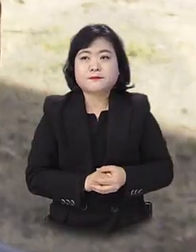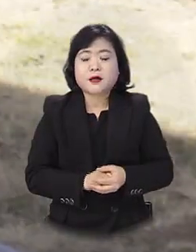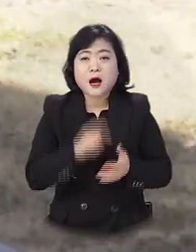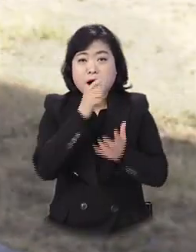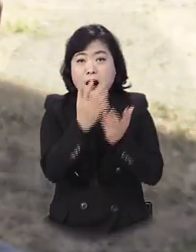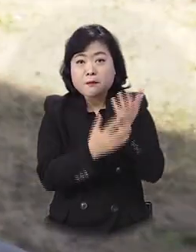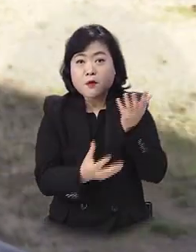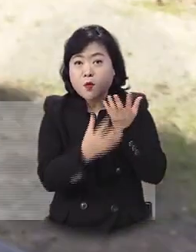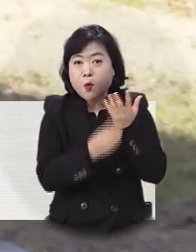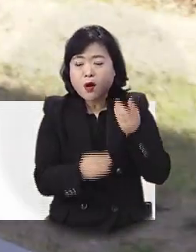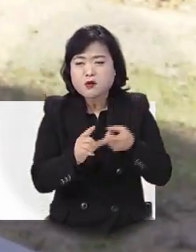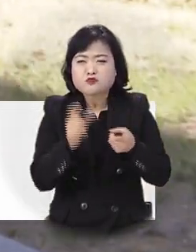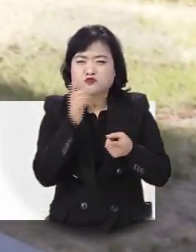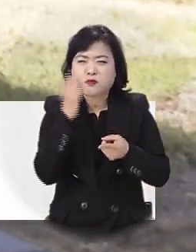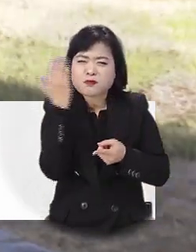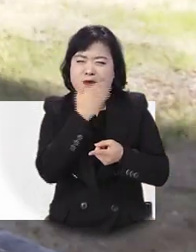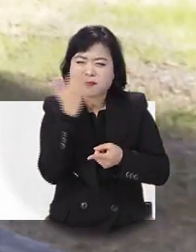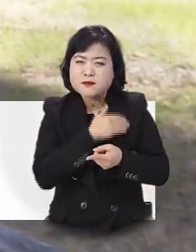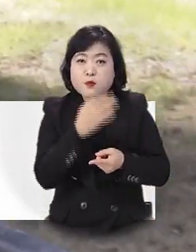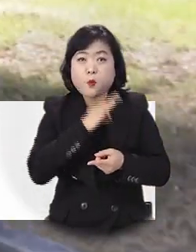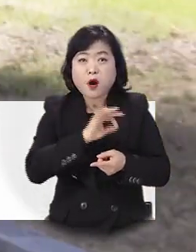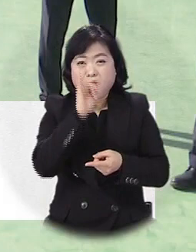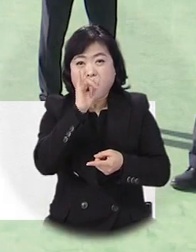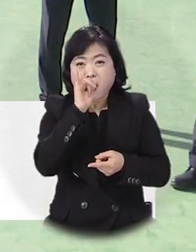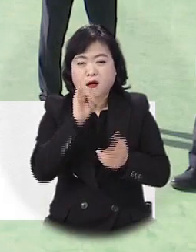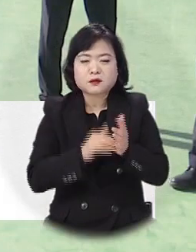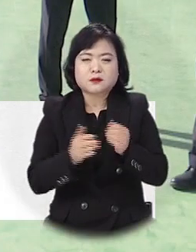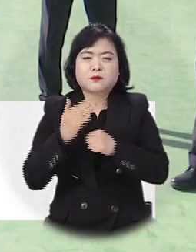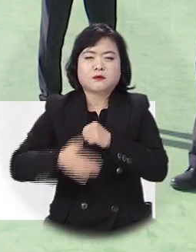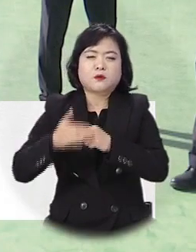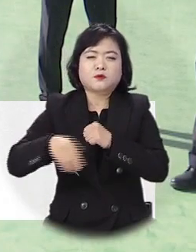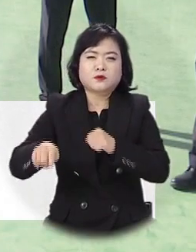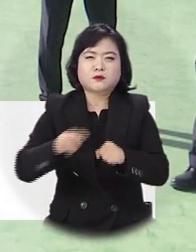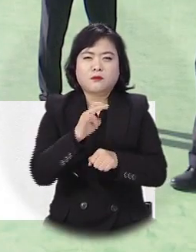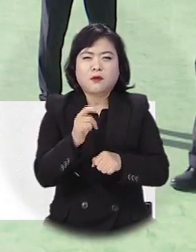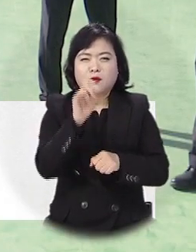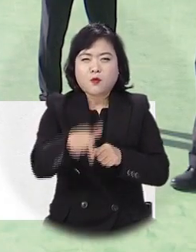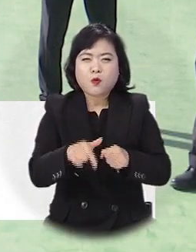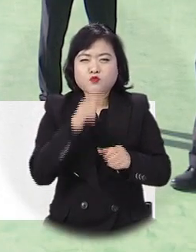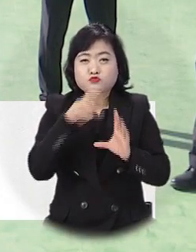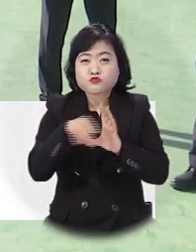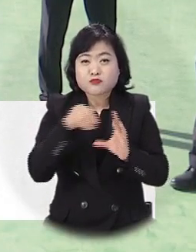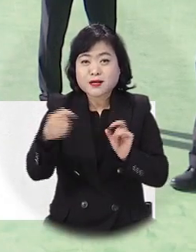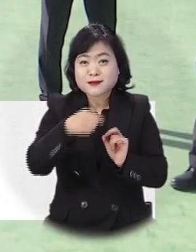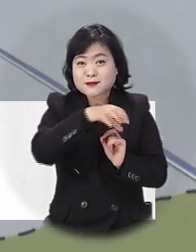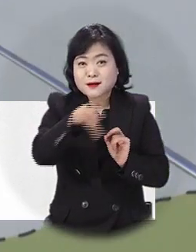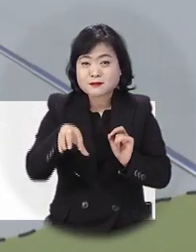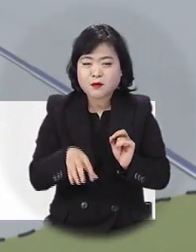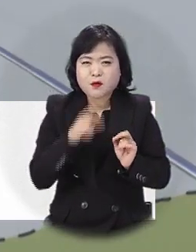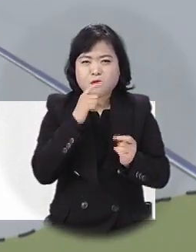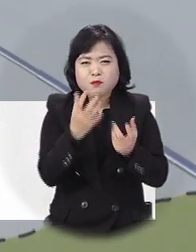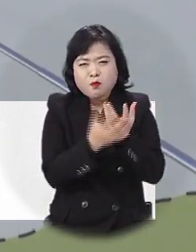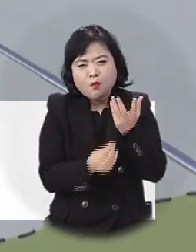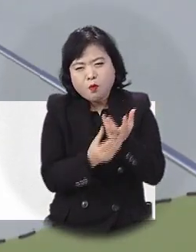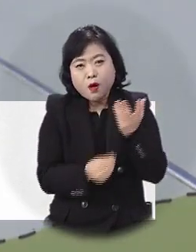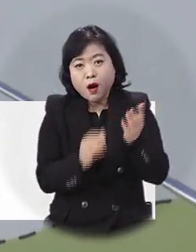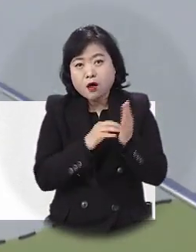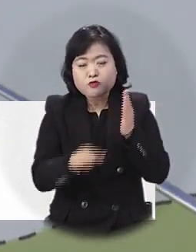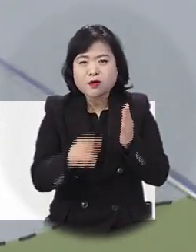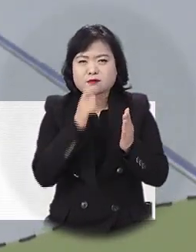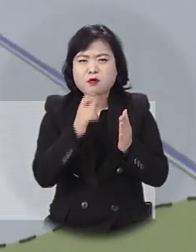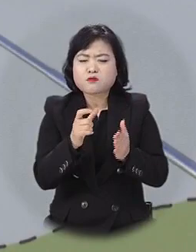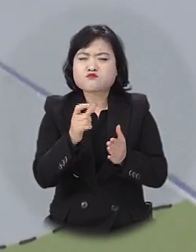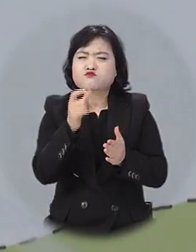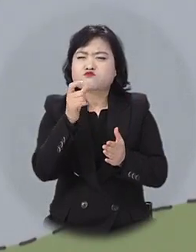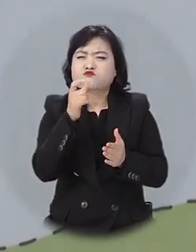강변역 와의 수질개선 효과가 입증된 만큼 대구도 현재의 매국 7 수장 인근에서 강변 자관 을 한뒤 상수원